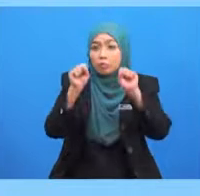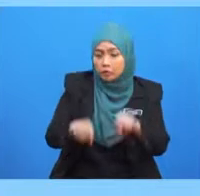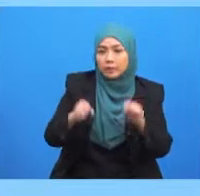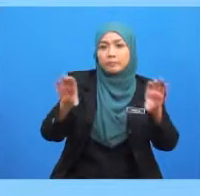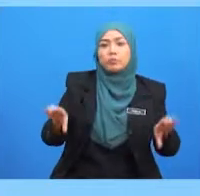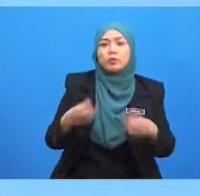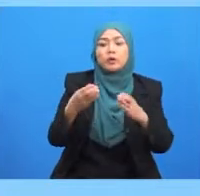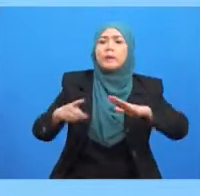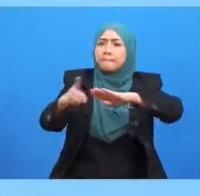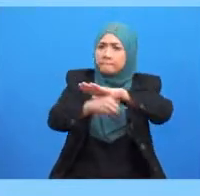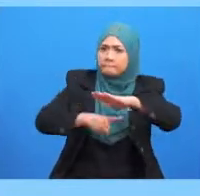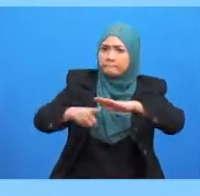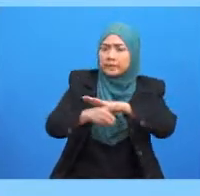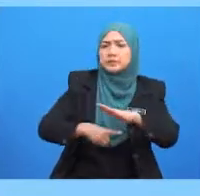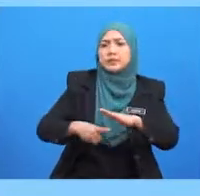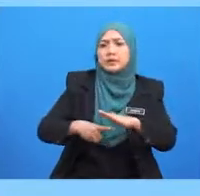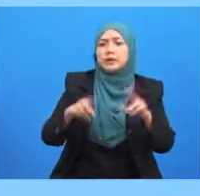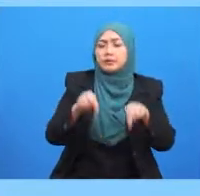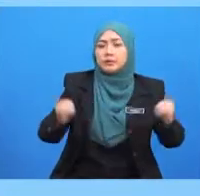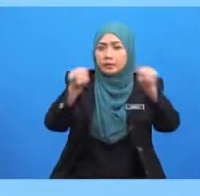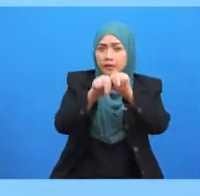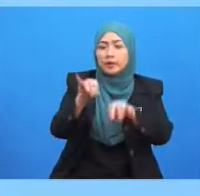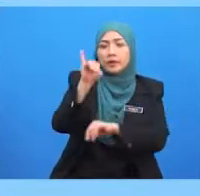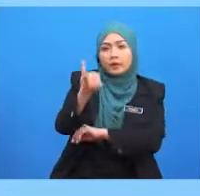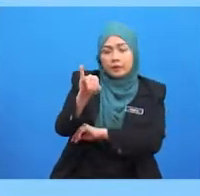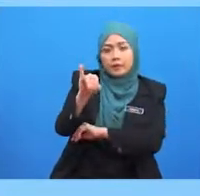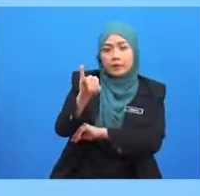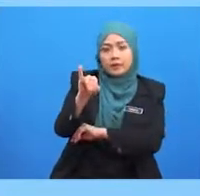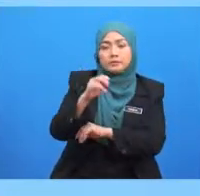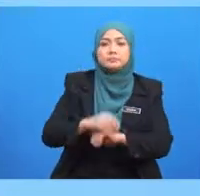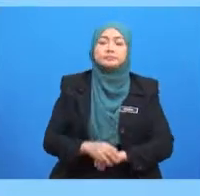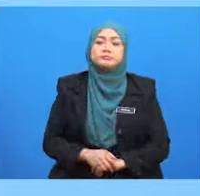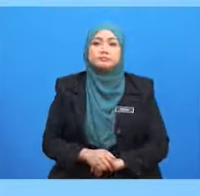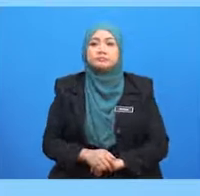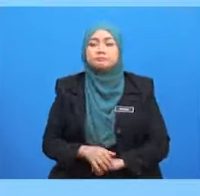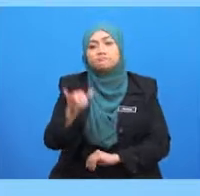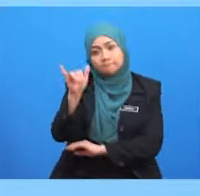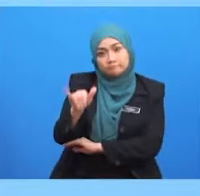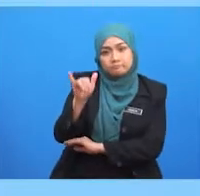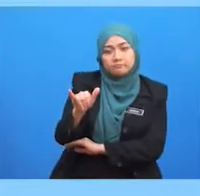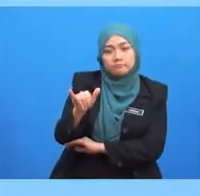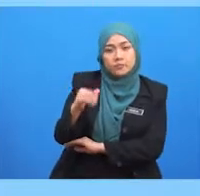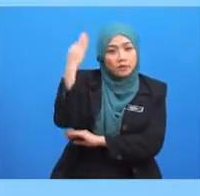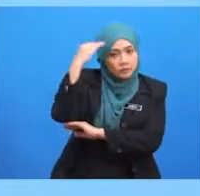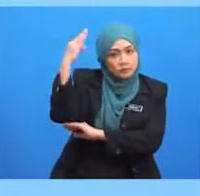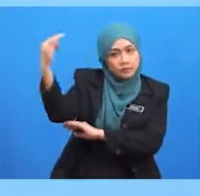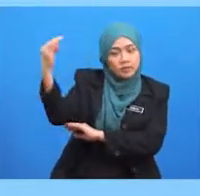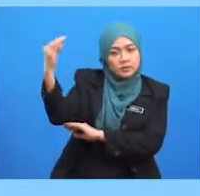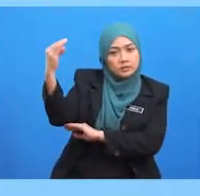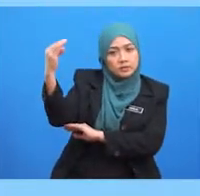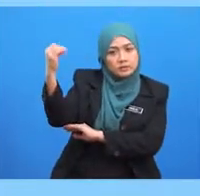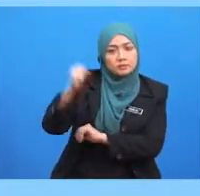Boy berdasarkan nilai indeks gubahan yang diperolehi ia tafsirannya